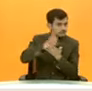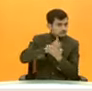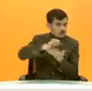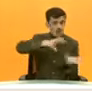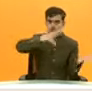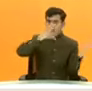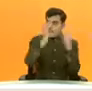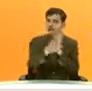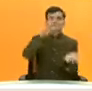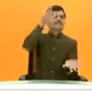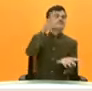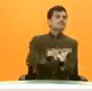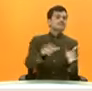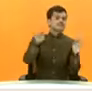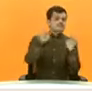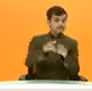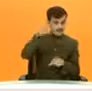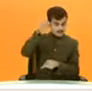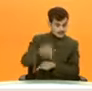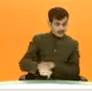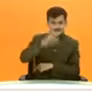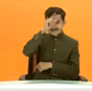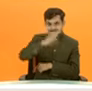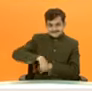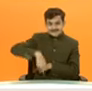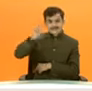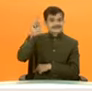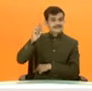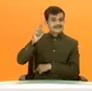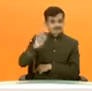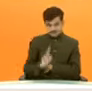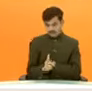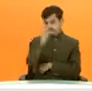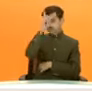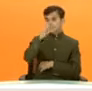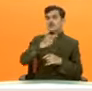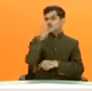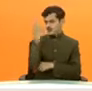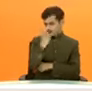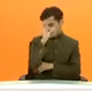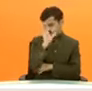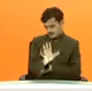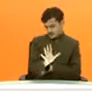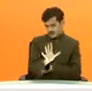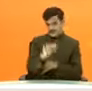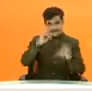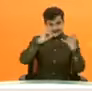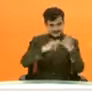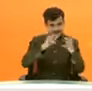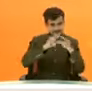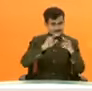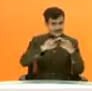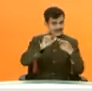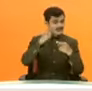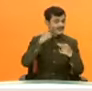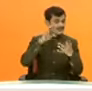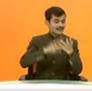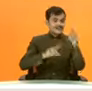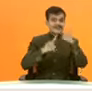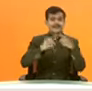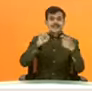मान्यता मिली। आज भारत जिन सैटेलाइट्स का उपयोग करता है, उनमें से कई